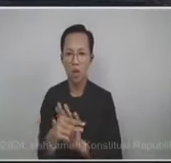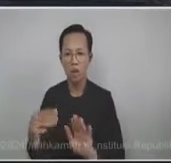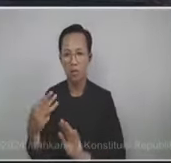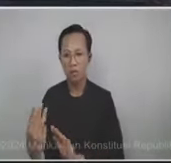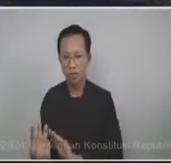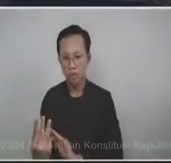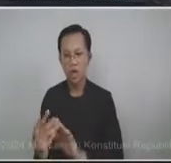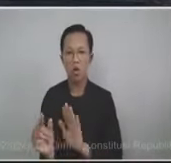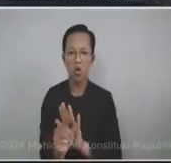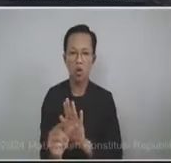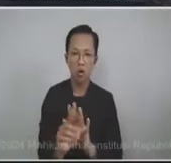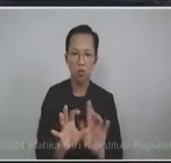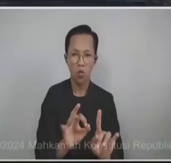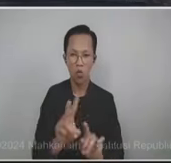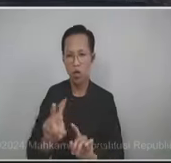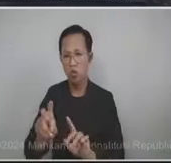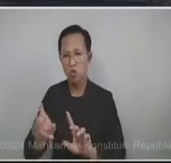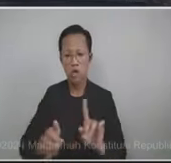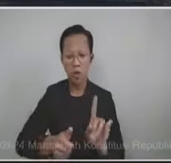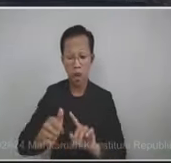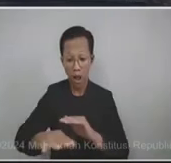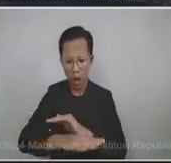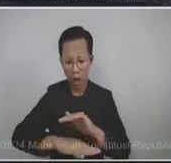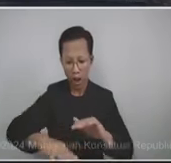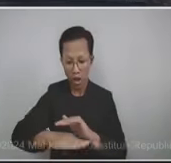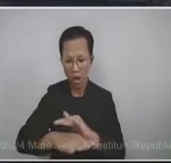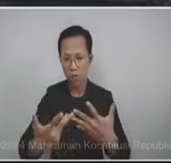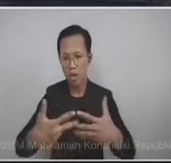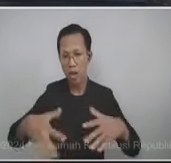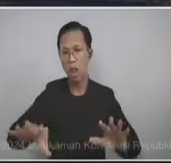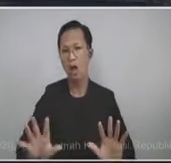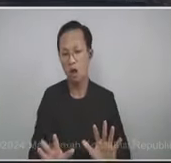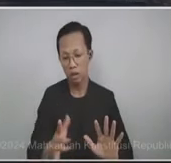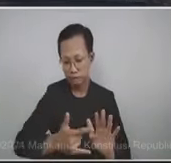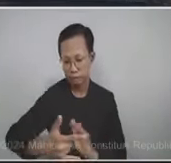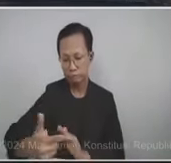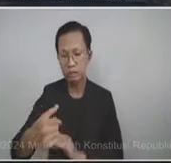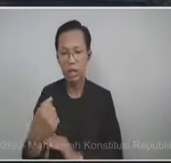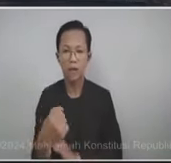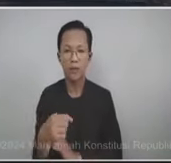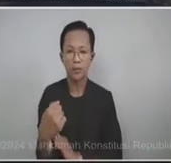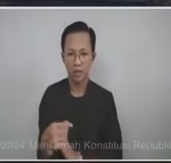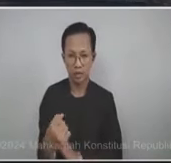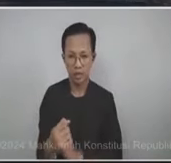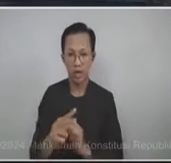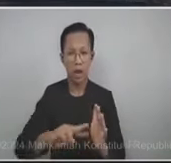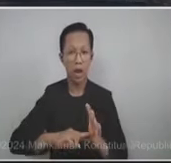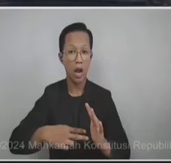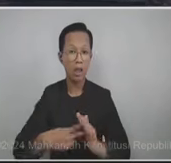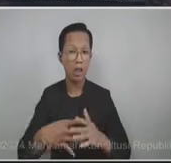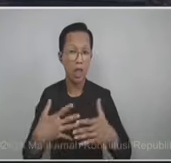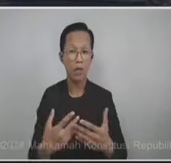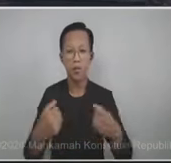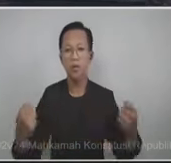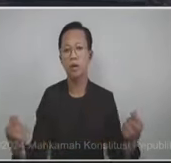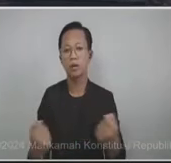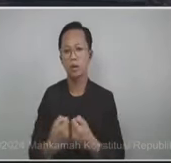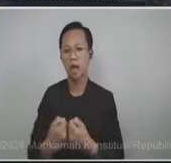kehilangan pijakan dan tidak ada relevansinya untuk dipertahankan sehingga harus pula dinyatakan bertentangan dengan